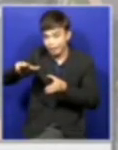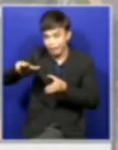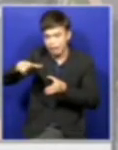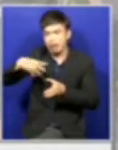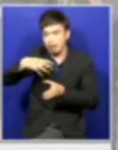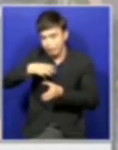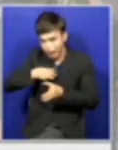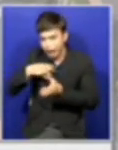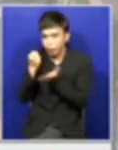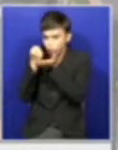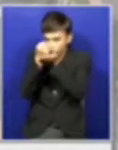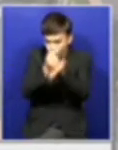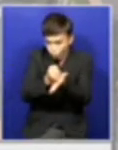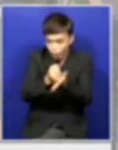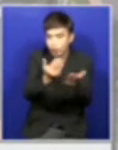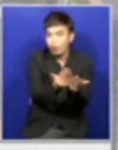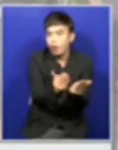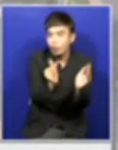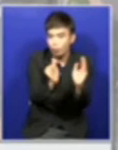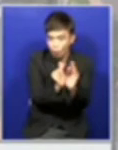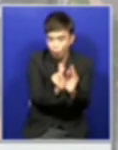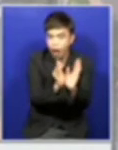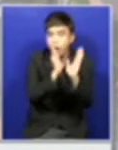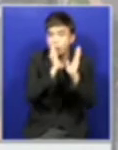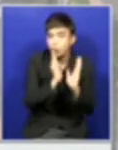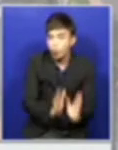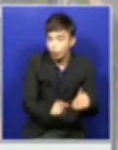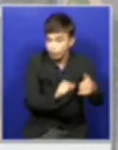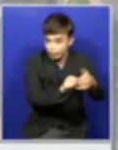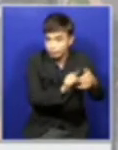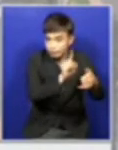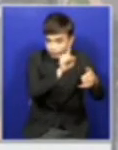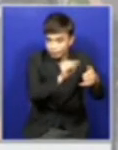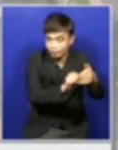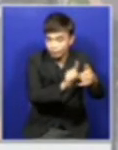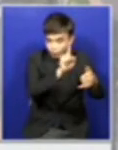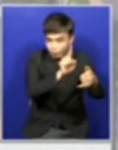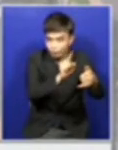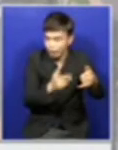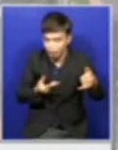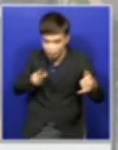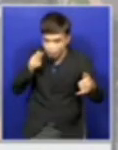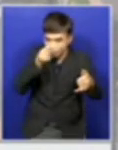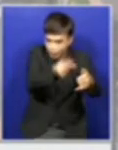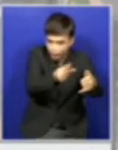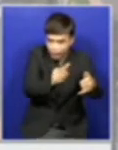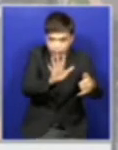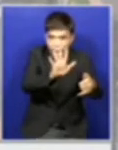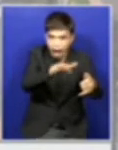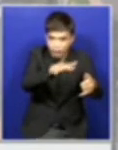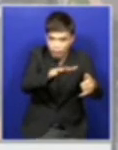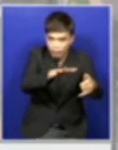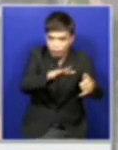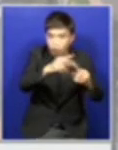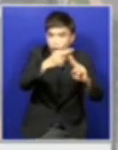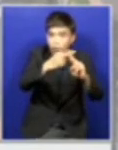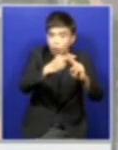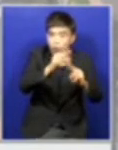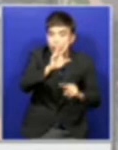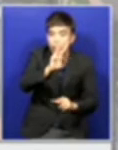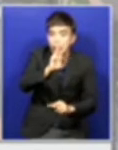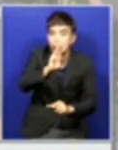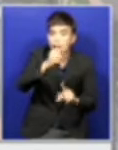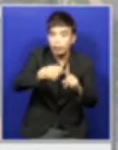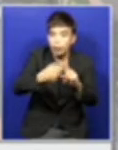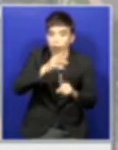ครัวเกษตรกร1รายครอบครัวที่มี1คนครับให้ไปเลยครับ 5,000 คูณ6เดือน 30,000 บาท